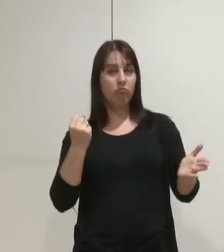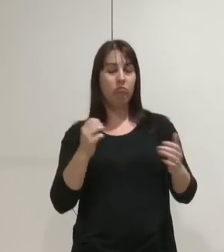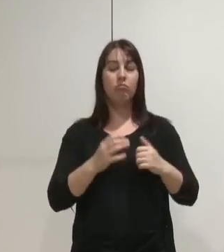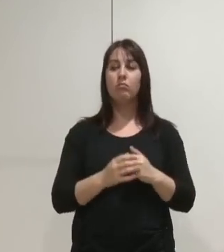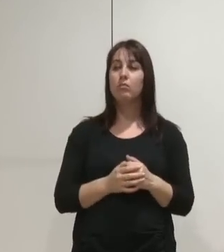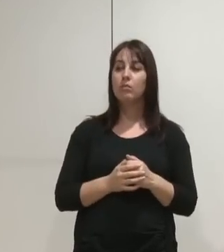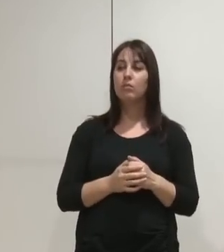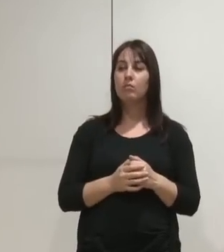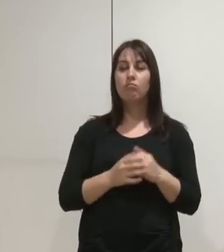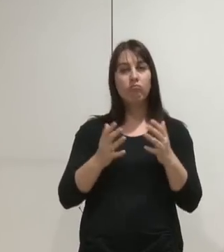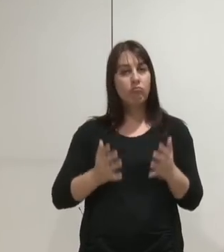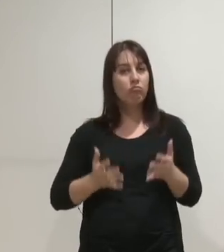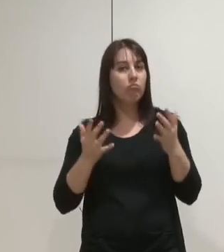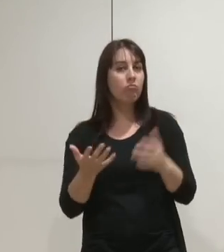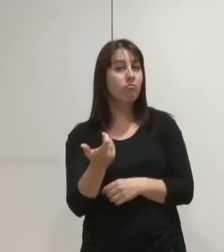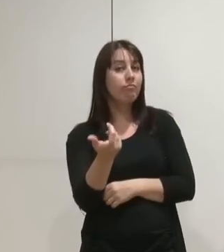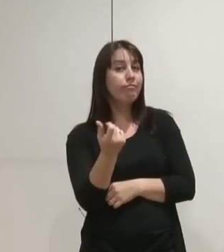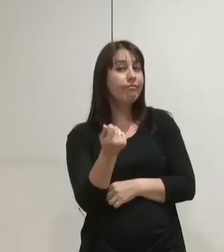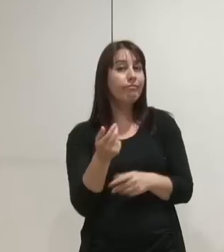d'engager l'argent